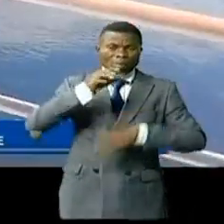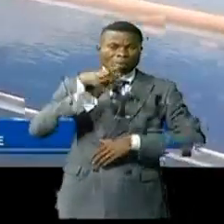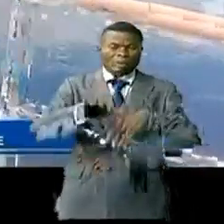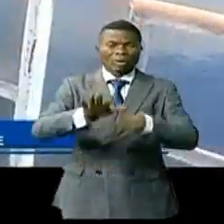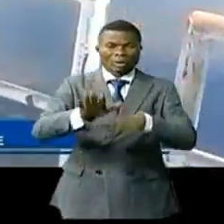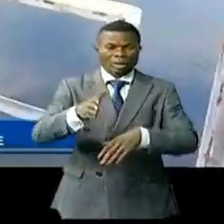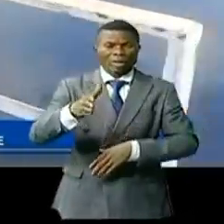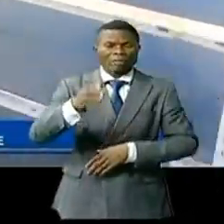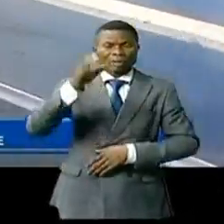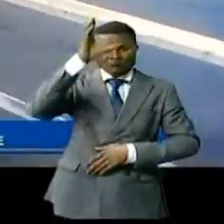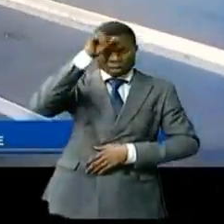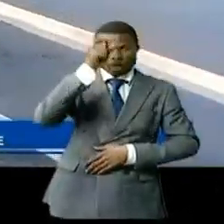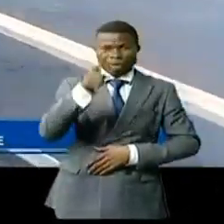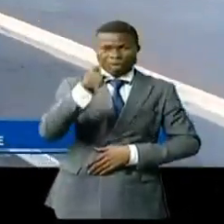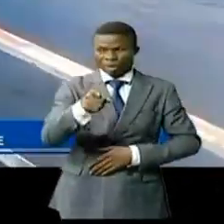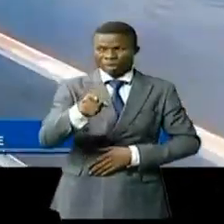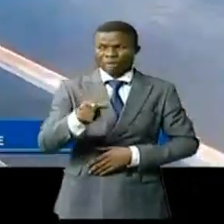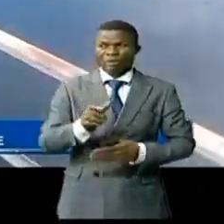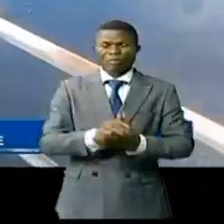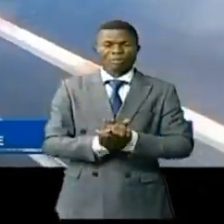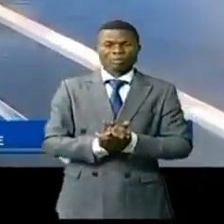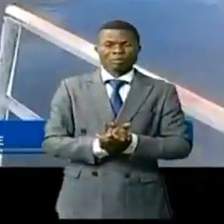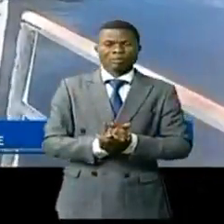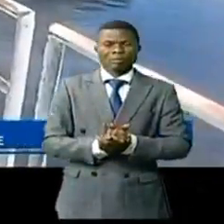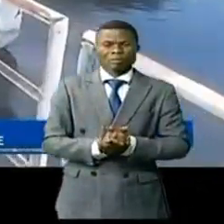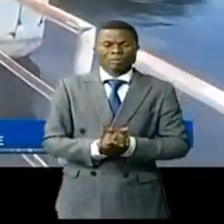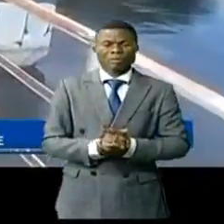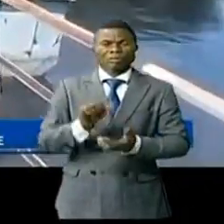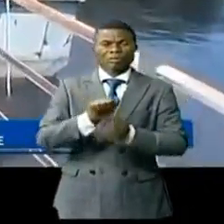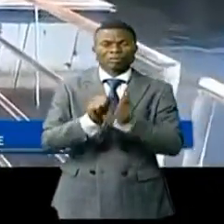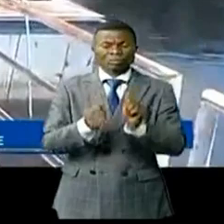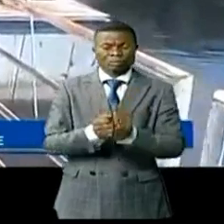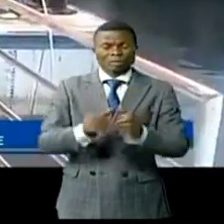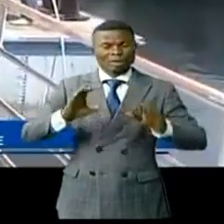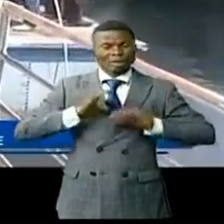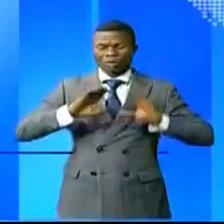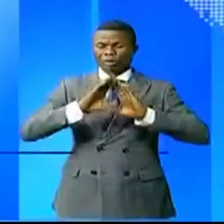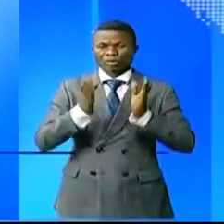Kwilu. Des nouveaux opérationnels à sa grande satisfaction.